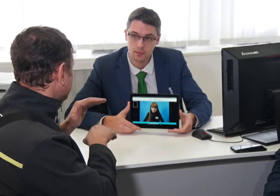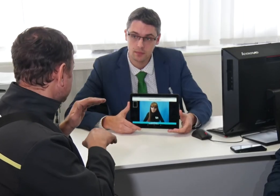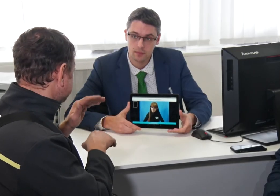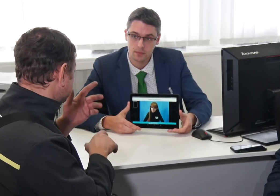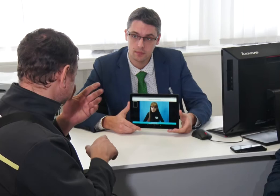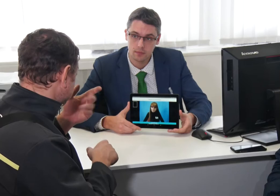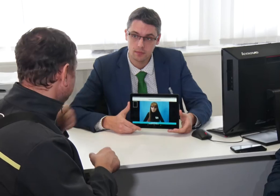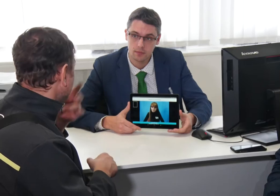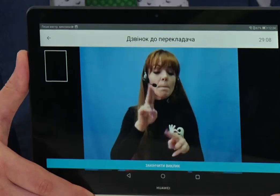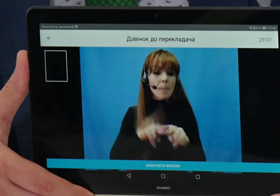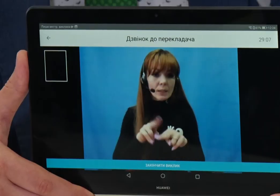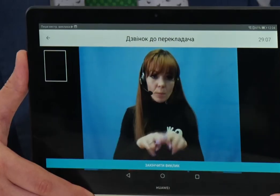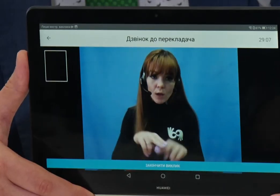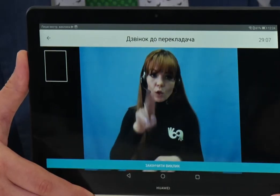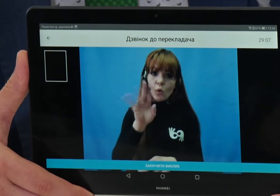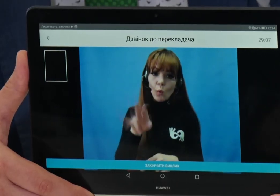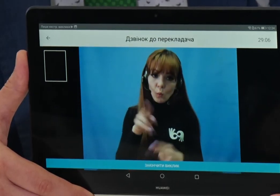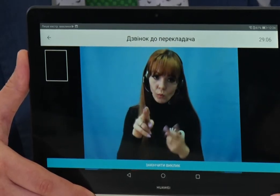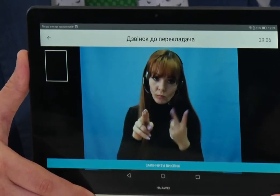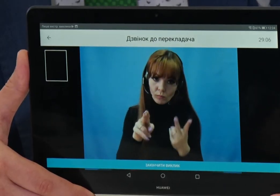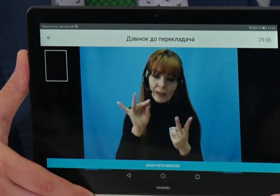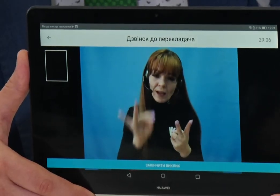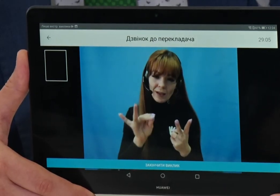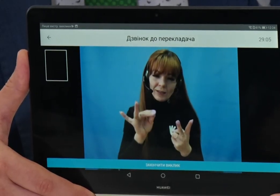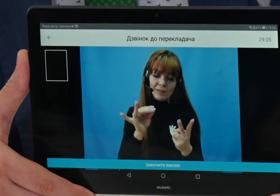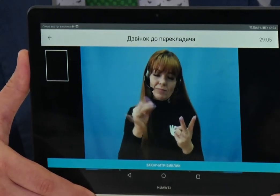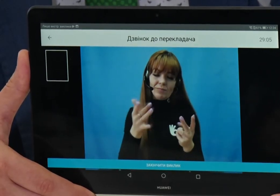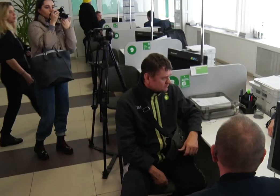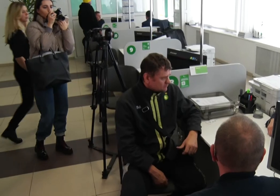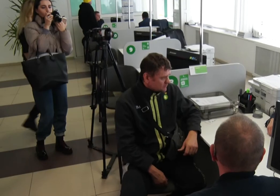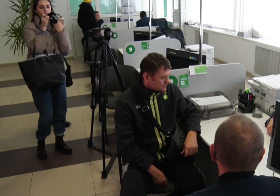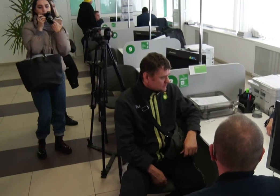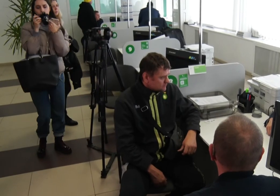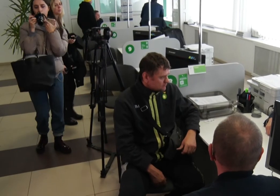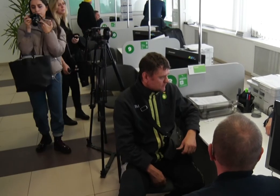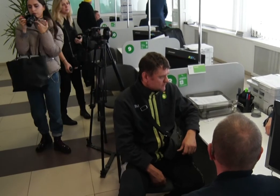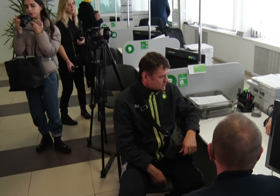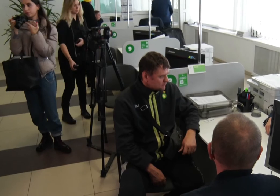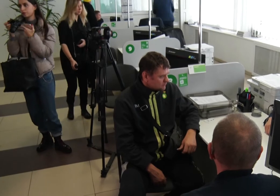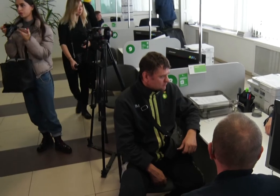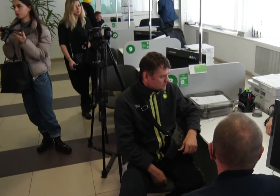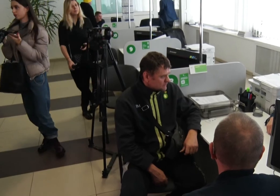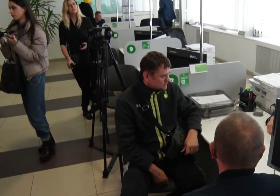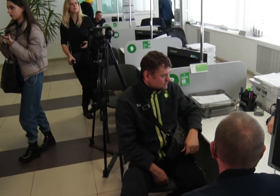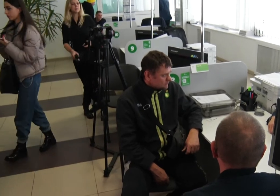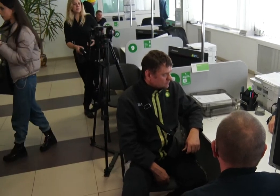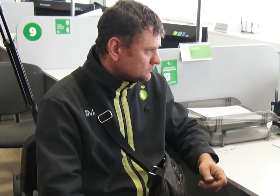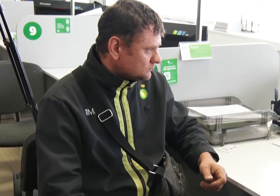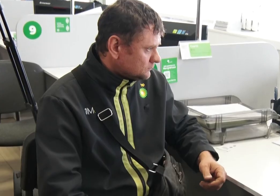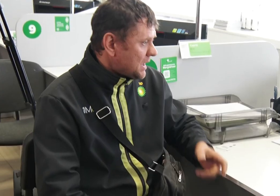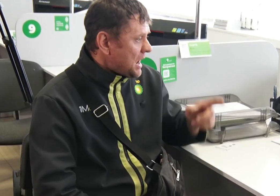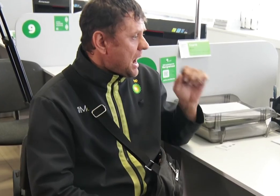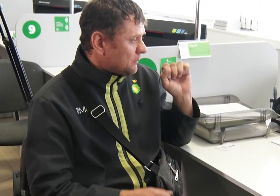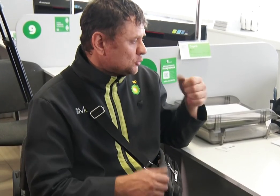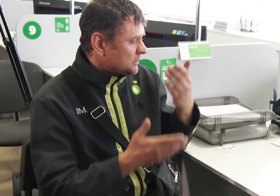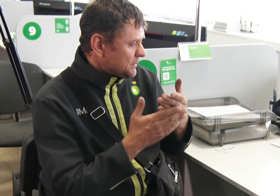допомогою жестової мови знаходить послугу людині з вадами слуху. Сергій займається ремонтами квартир. При цьому чоловік нічого не